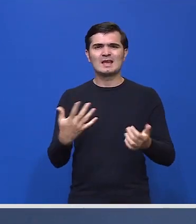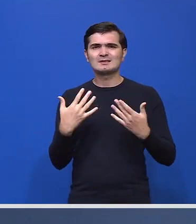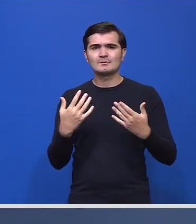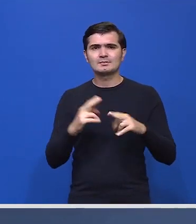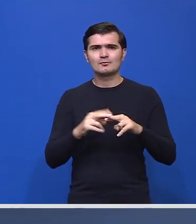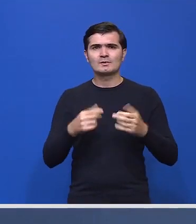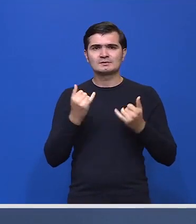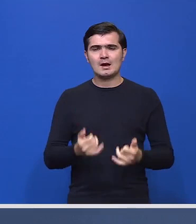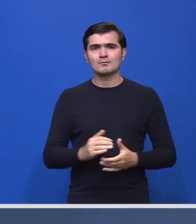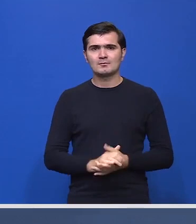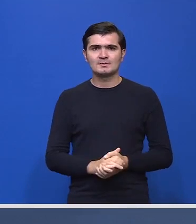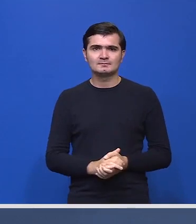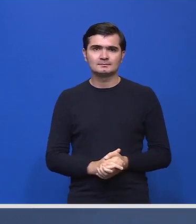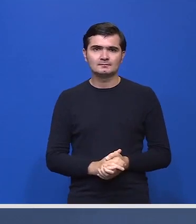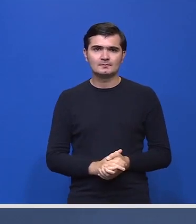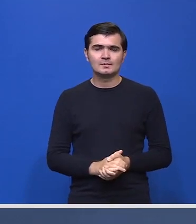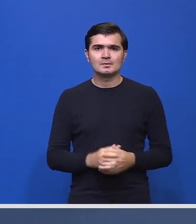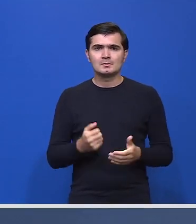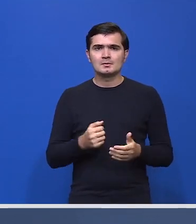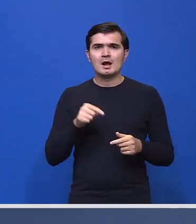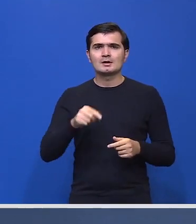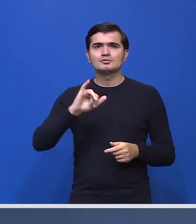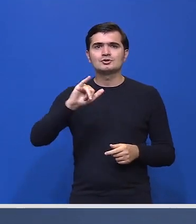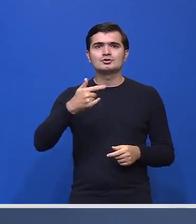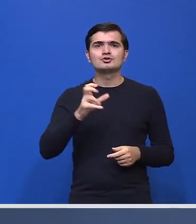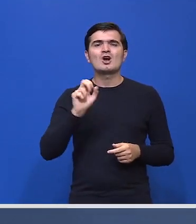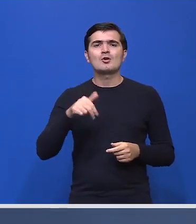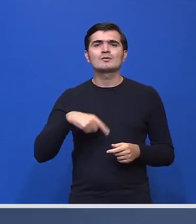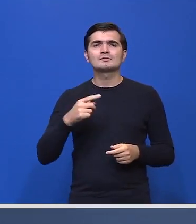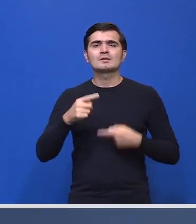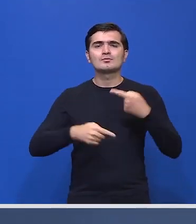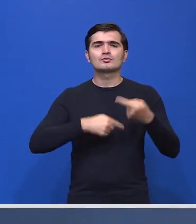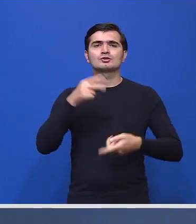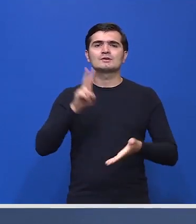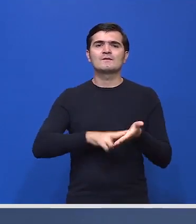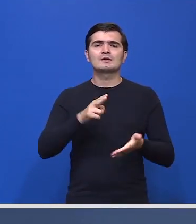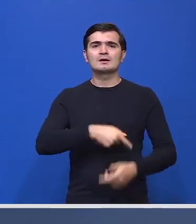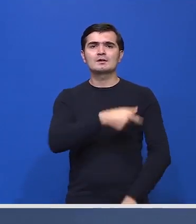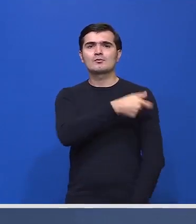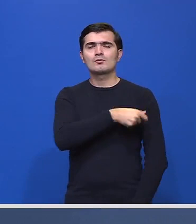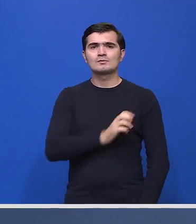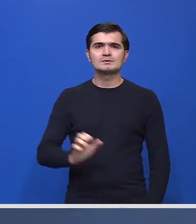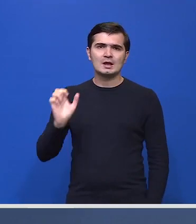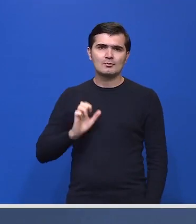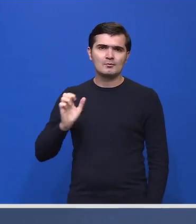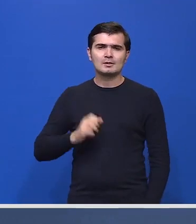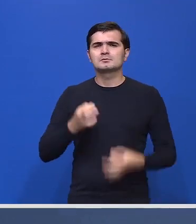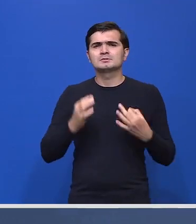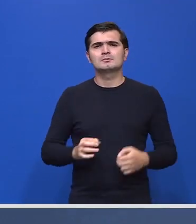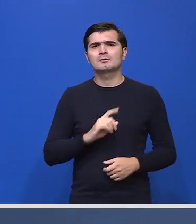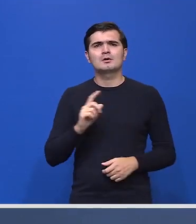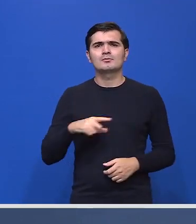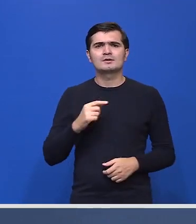acum. Deocamdată, acest jalon este în proces de validare cu Comisia Europeană. Sigur că nu este un